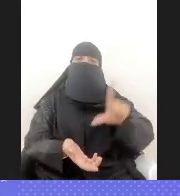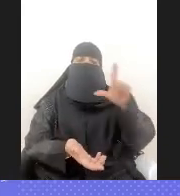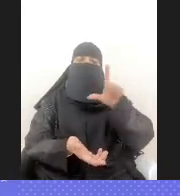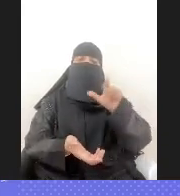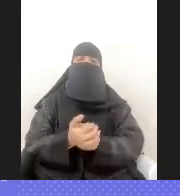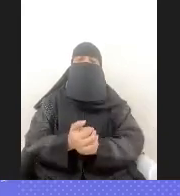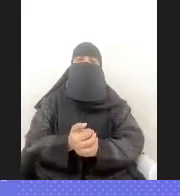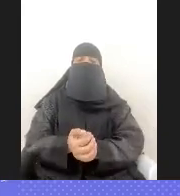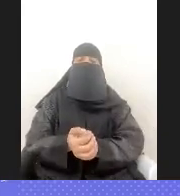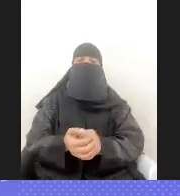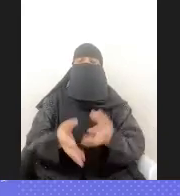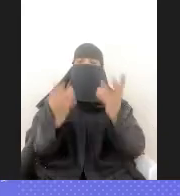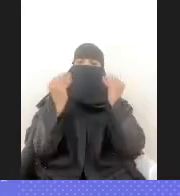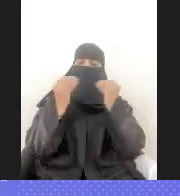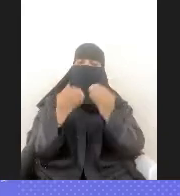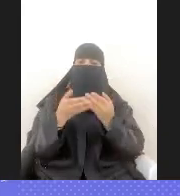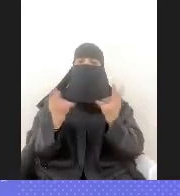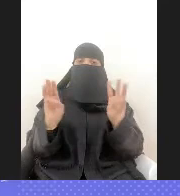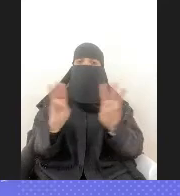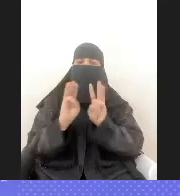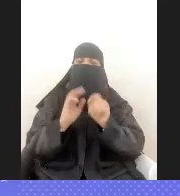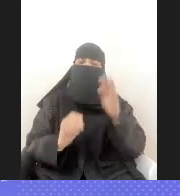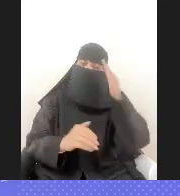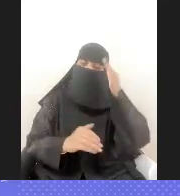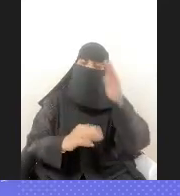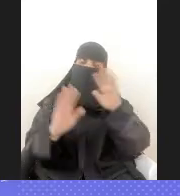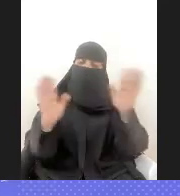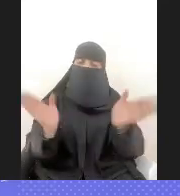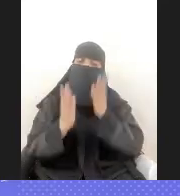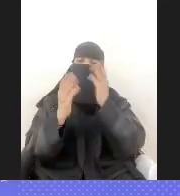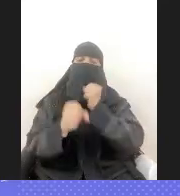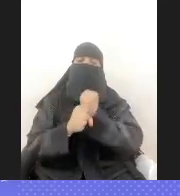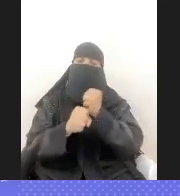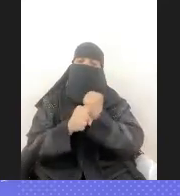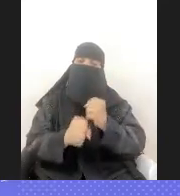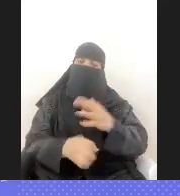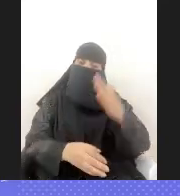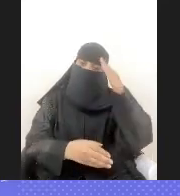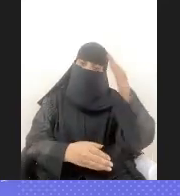للوكلاء جميع المنسوبين وأشرف بتواصلكم. شكرا جزيلا.